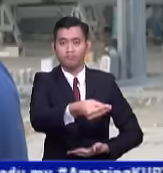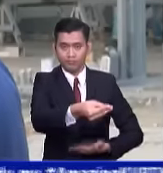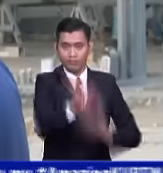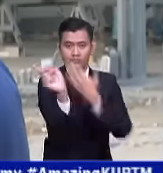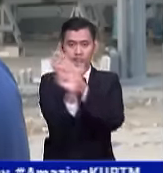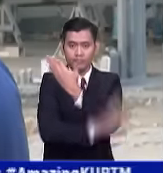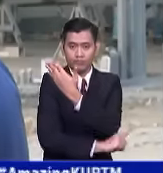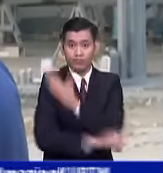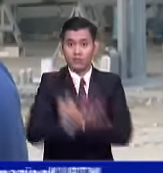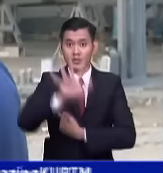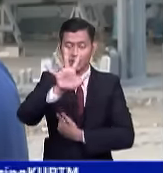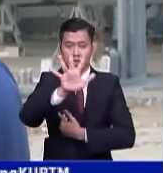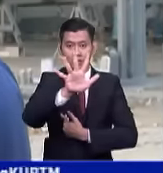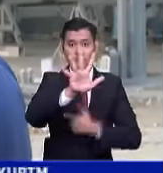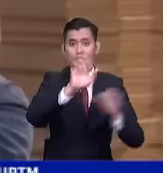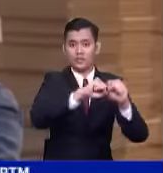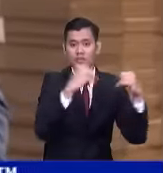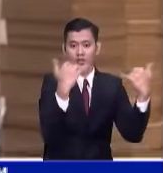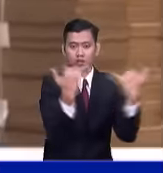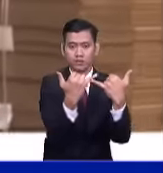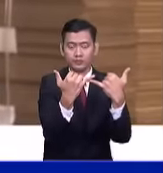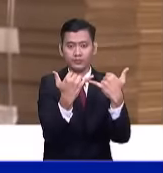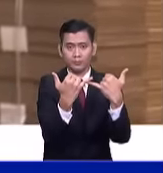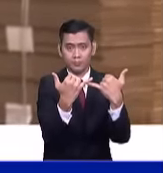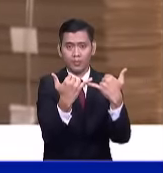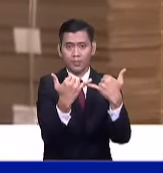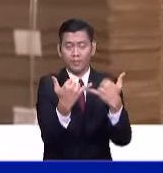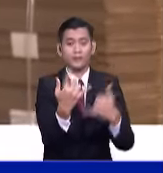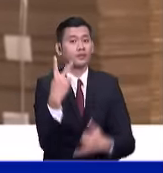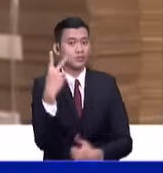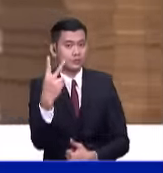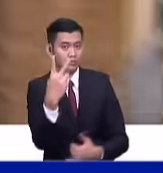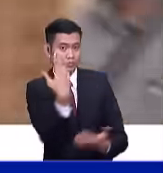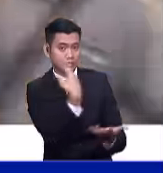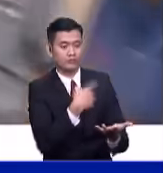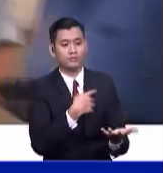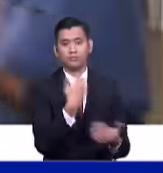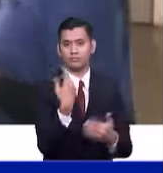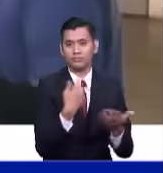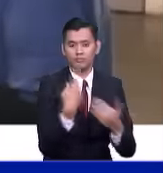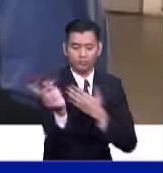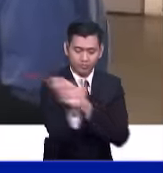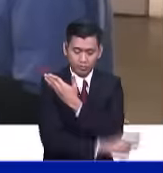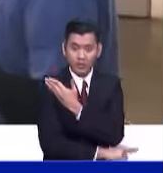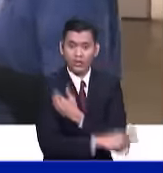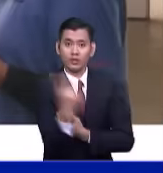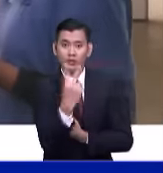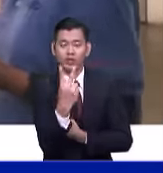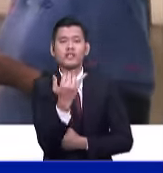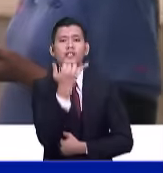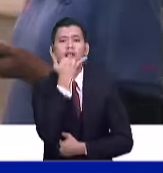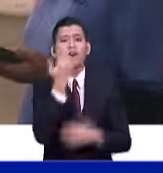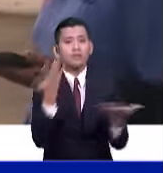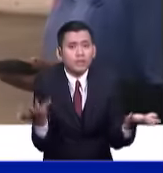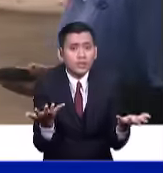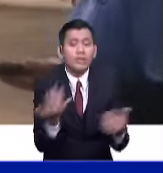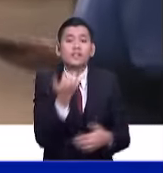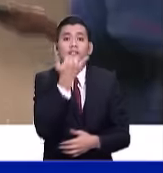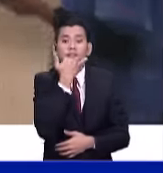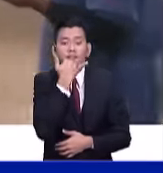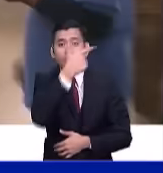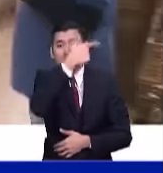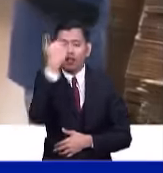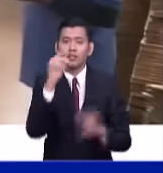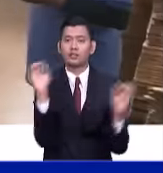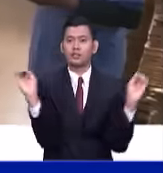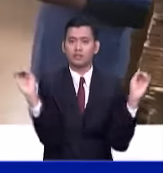syarikat tersebut kepada dua syarikat. Dua kompaun tu, satu, kedua-duanya kesalahannya sebab